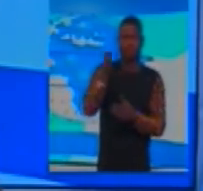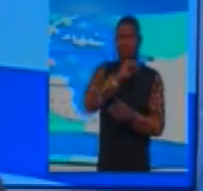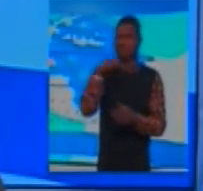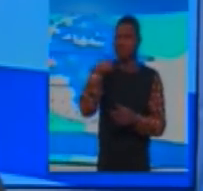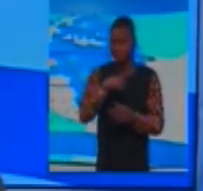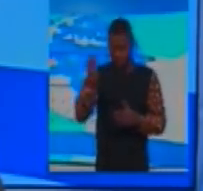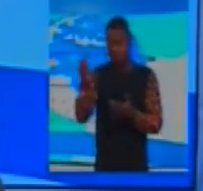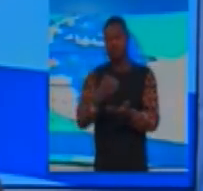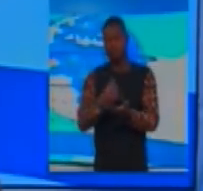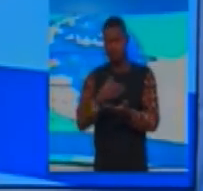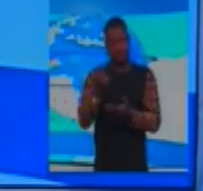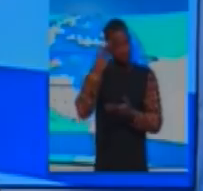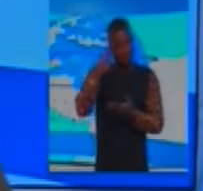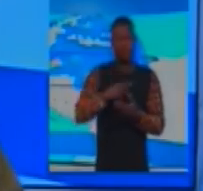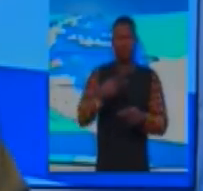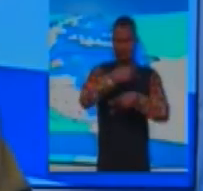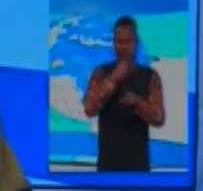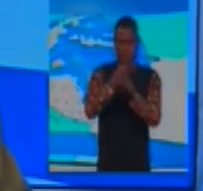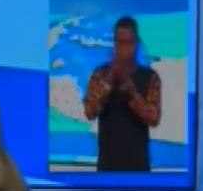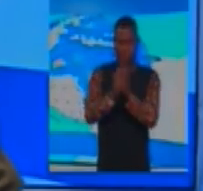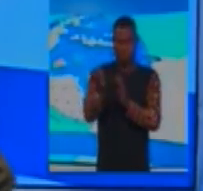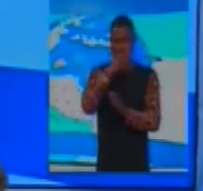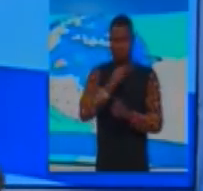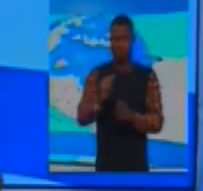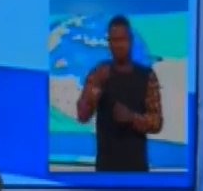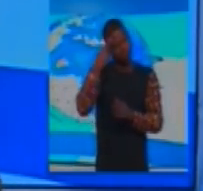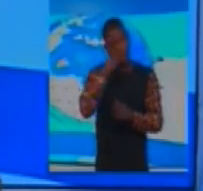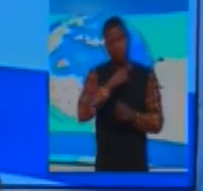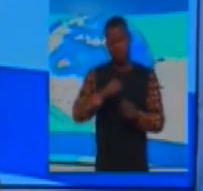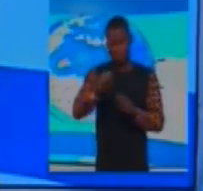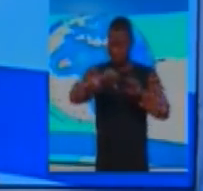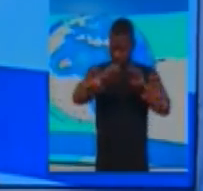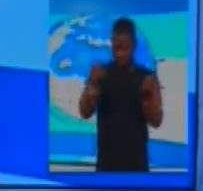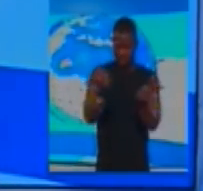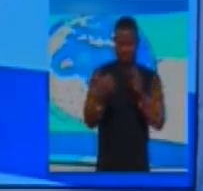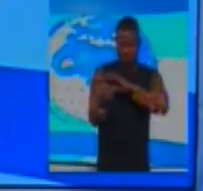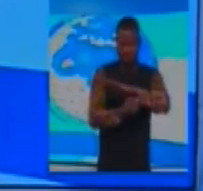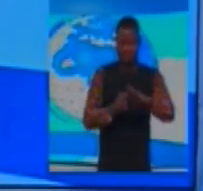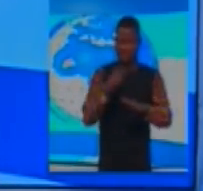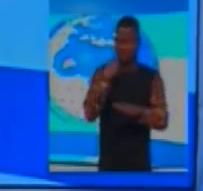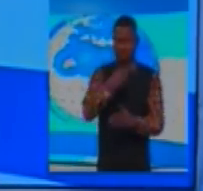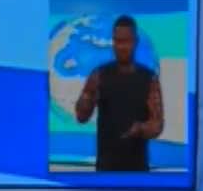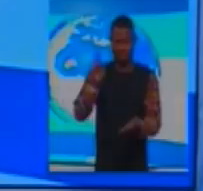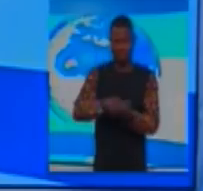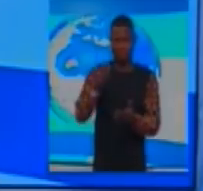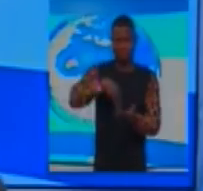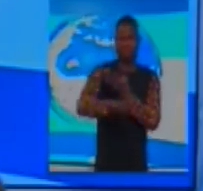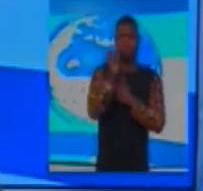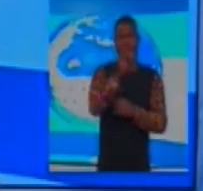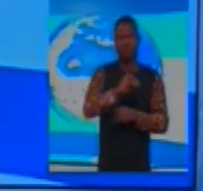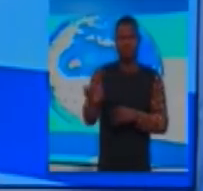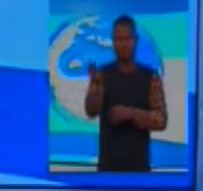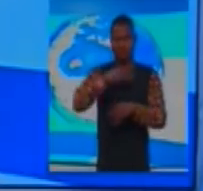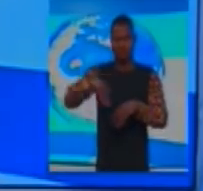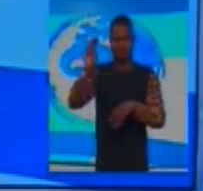qui contribuent à la production agricole. Un plan d'action pour ces sous-sections en cours de validation à Ouagadougou et dont la